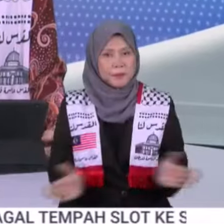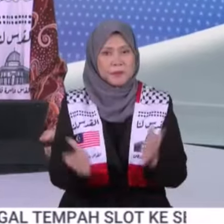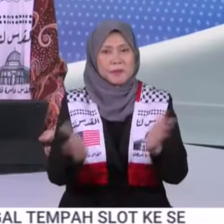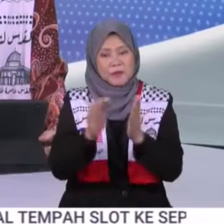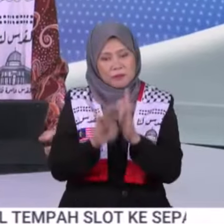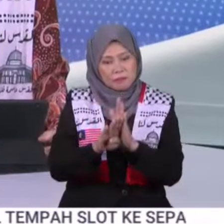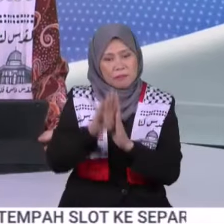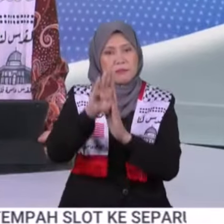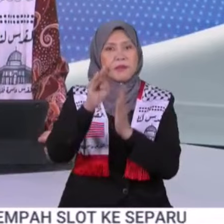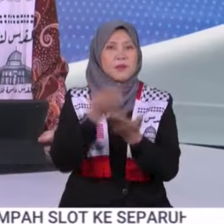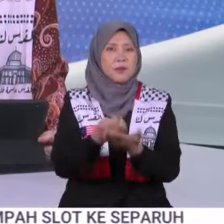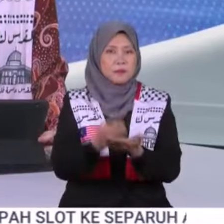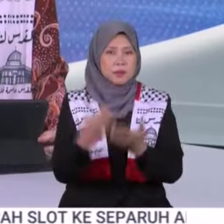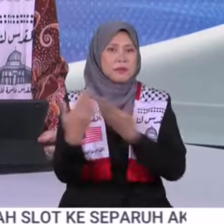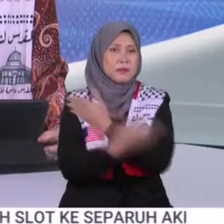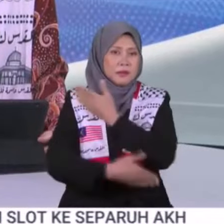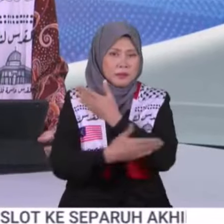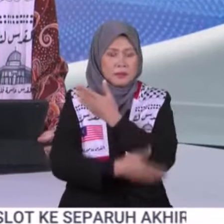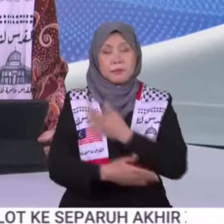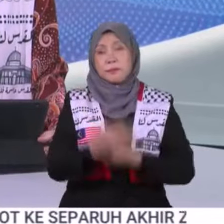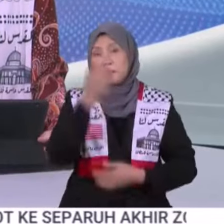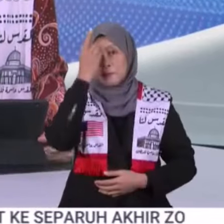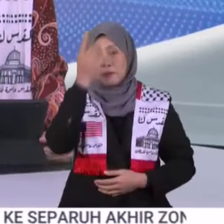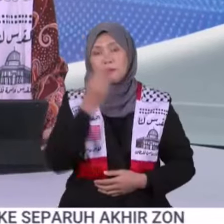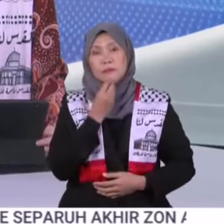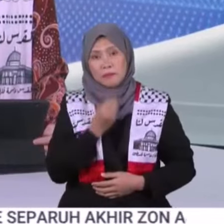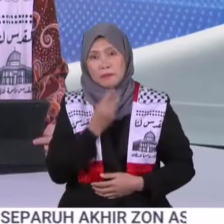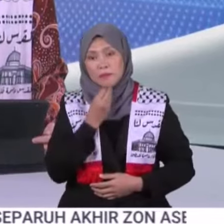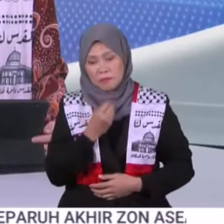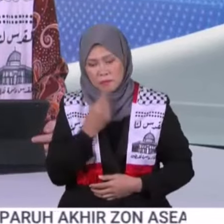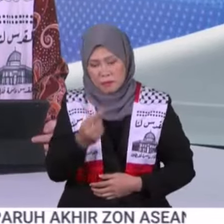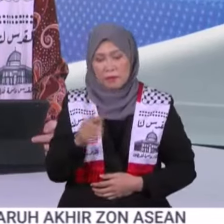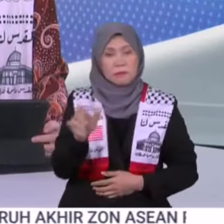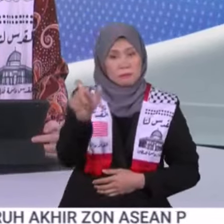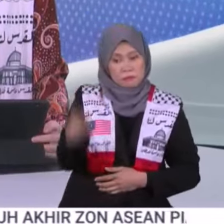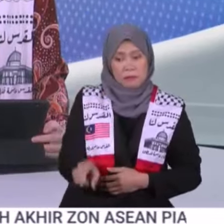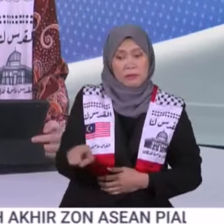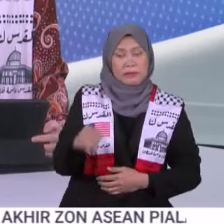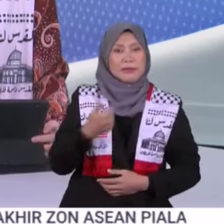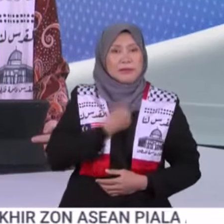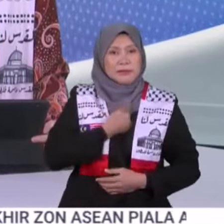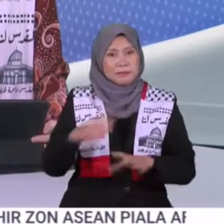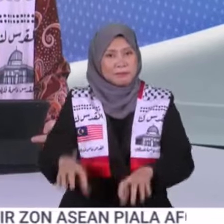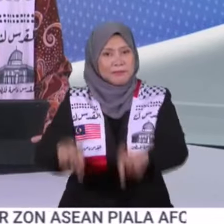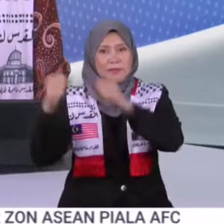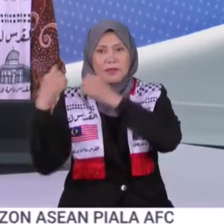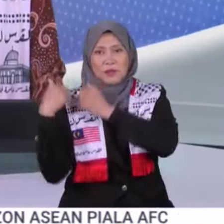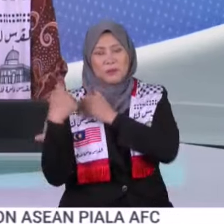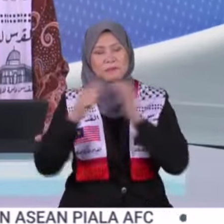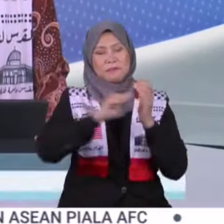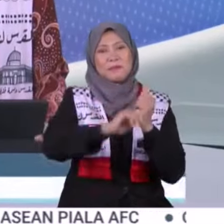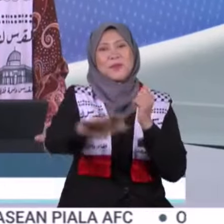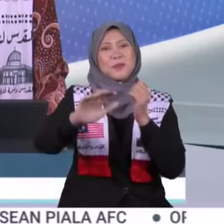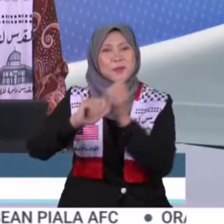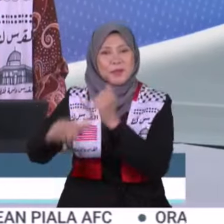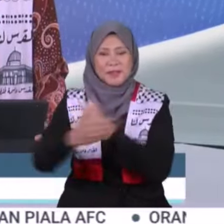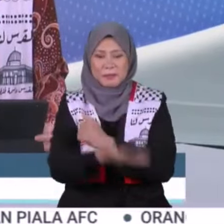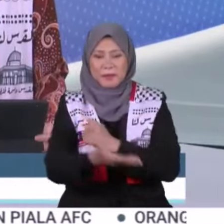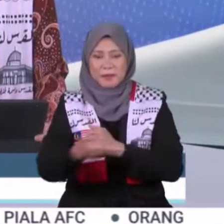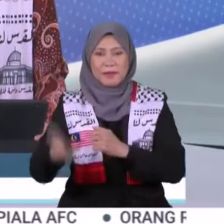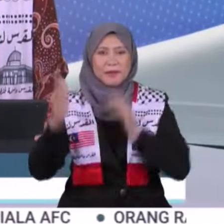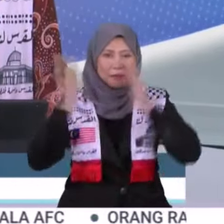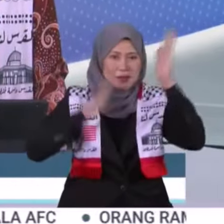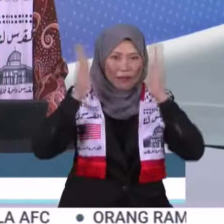pertumbuhan ekonomi negara. Dato' Sri Anwar Ibrahim menyatakan beliau sendiri turut memainkan peranan dalam mempromosi barangan